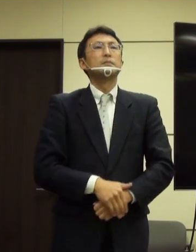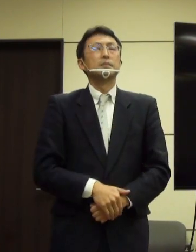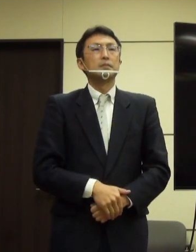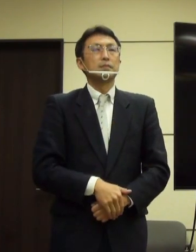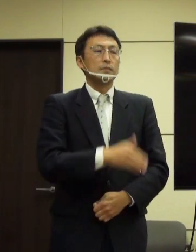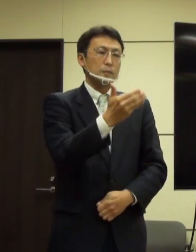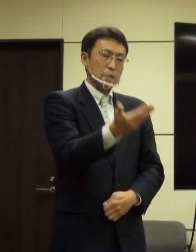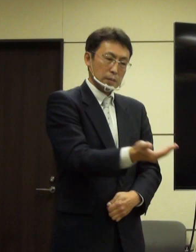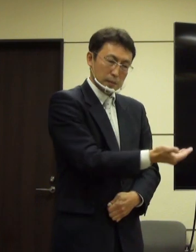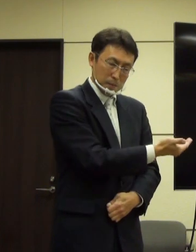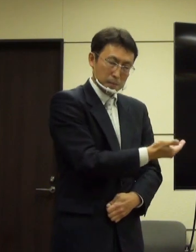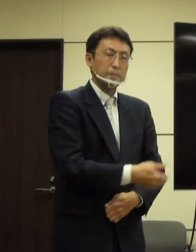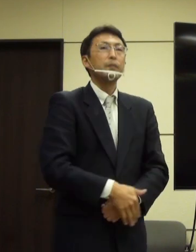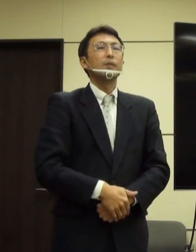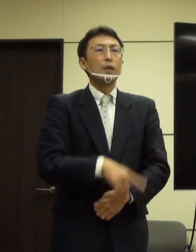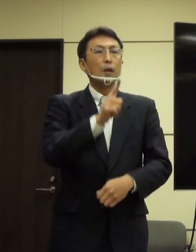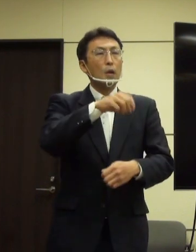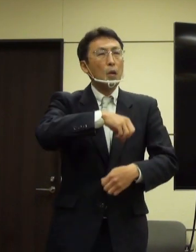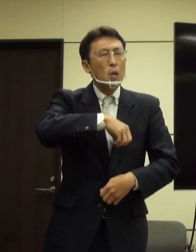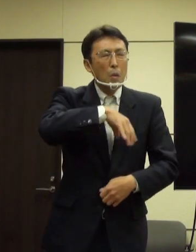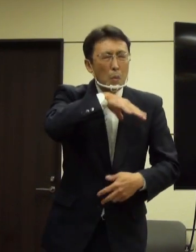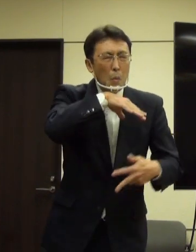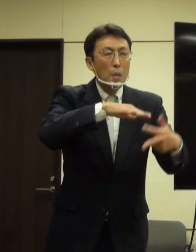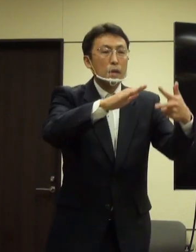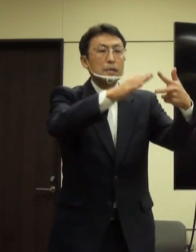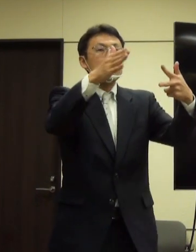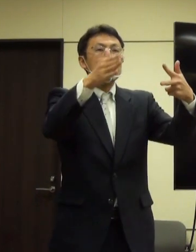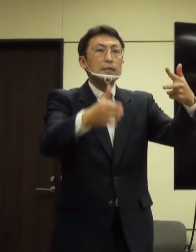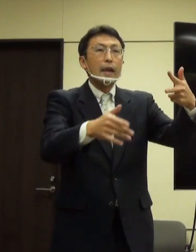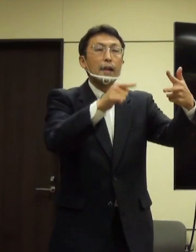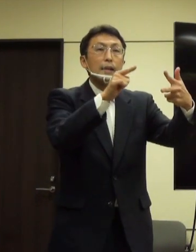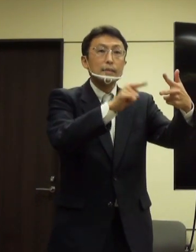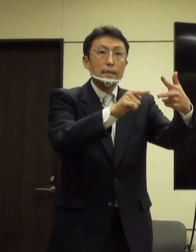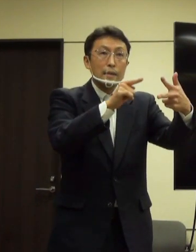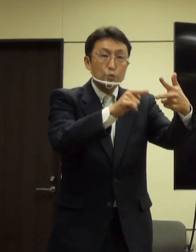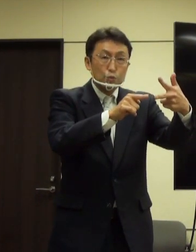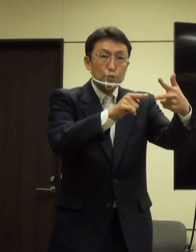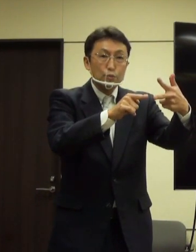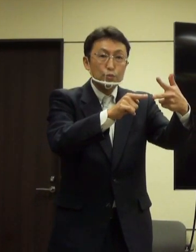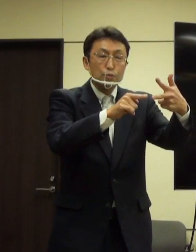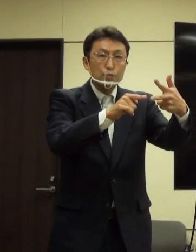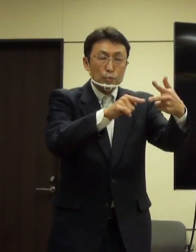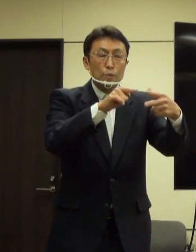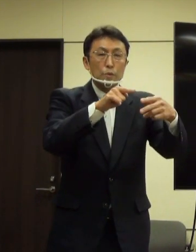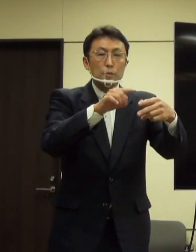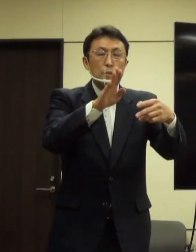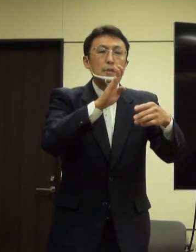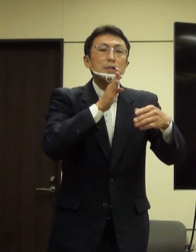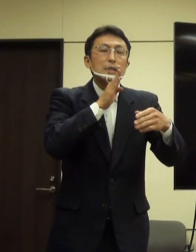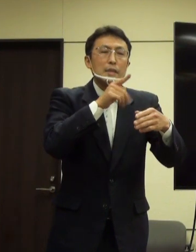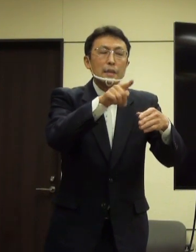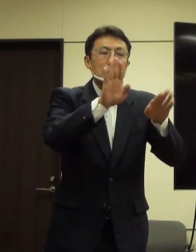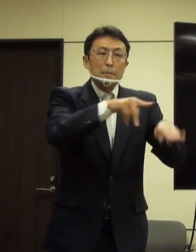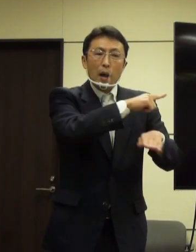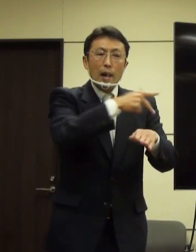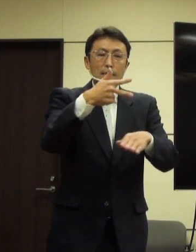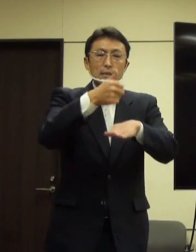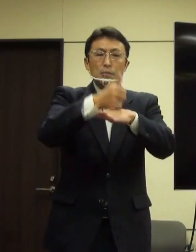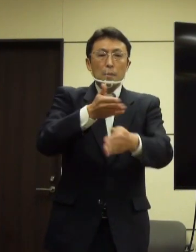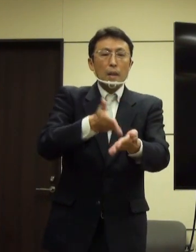いいと思うんですけどそのやっぱり一番うちょっっビック社副題のまだを得てない人が多分いるんじゃないかなっていう気がするんです